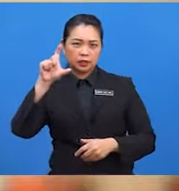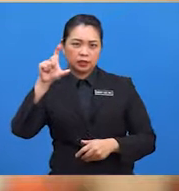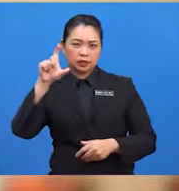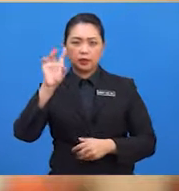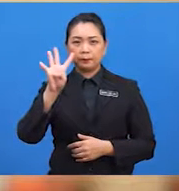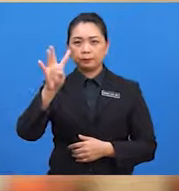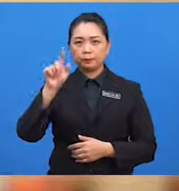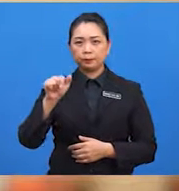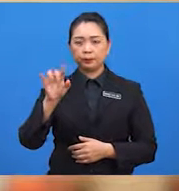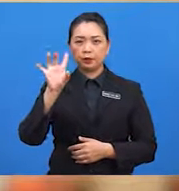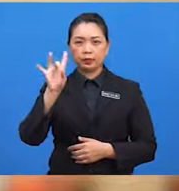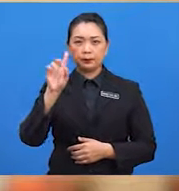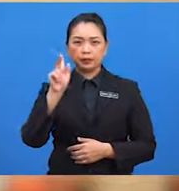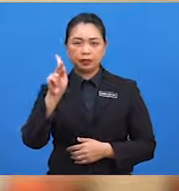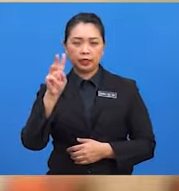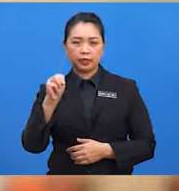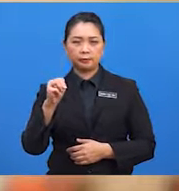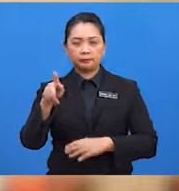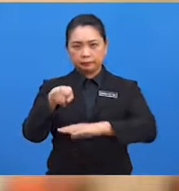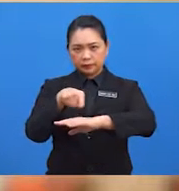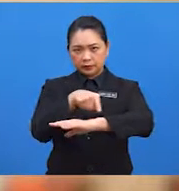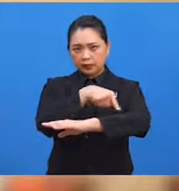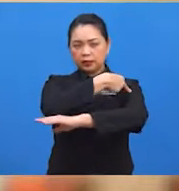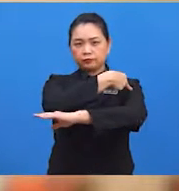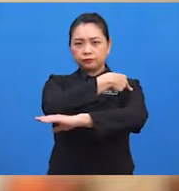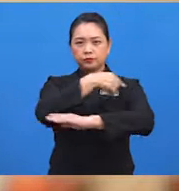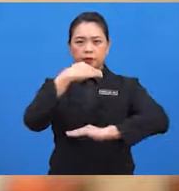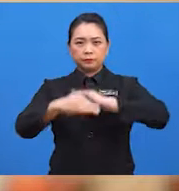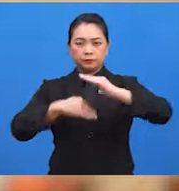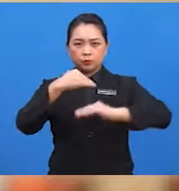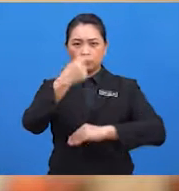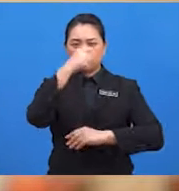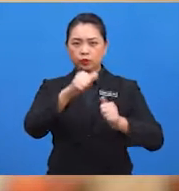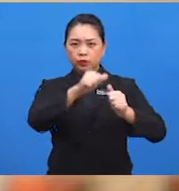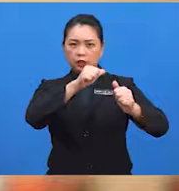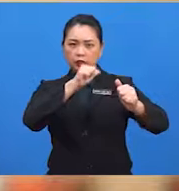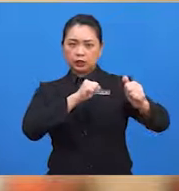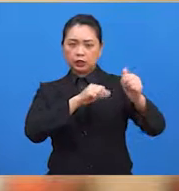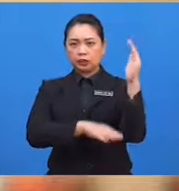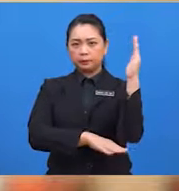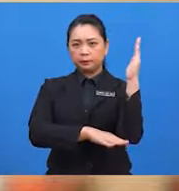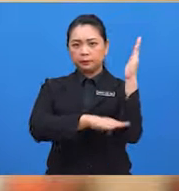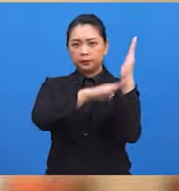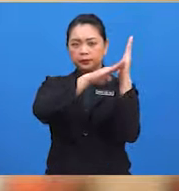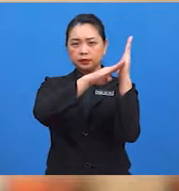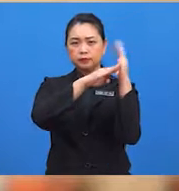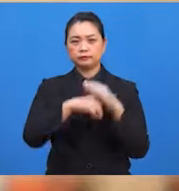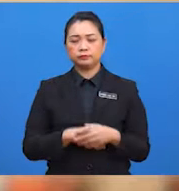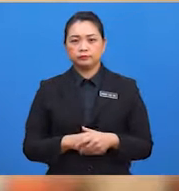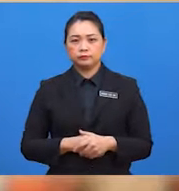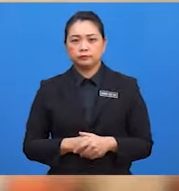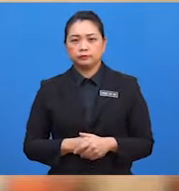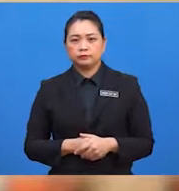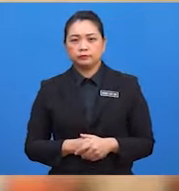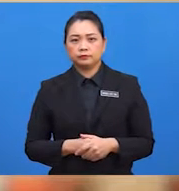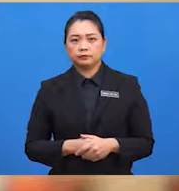sepanjang 4.8 km. Dinding tersebut dibina untuk mengelakkan banjir. Di dalam kota pula